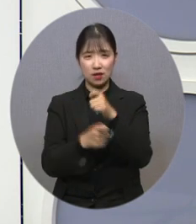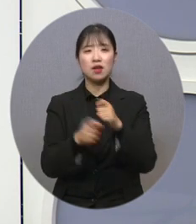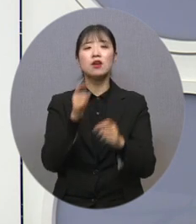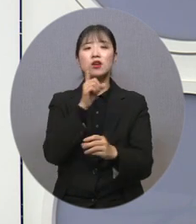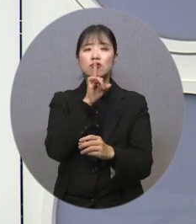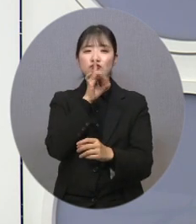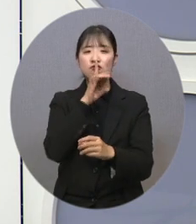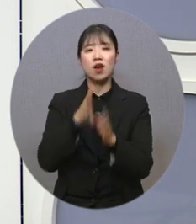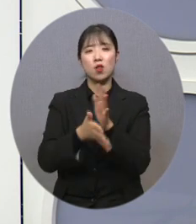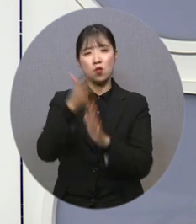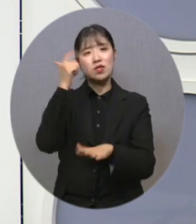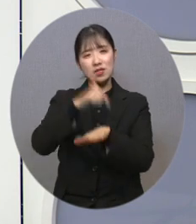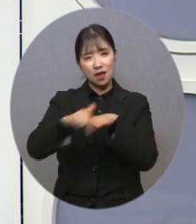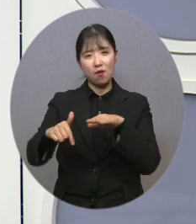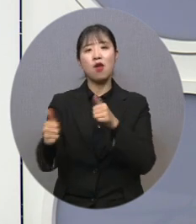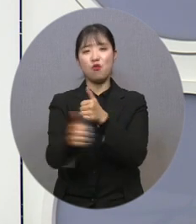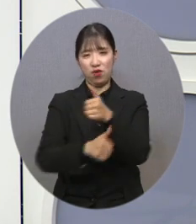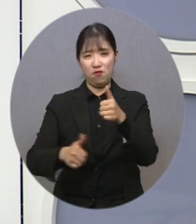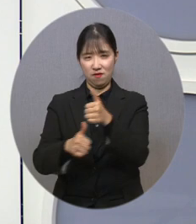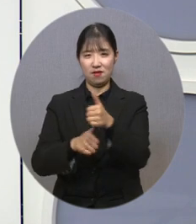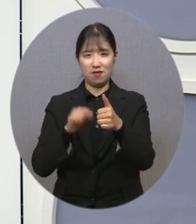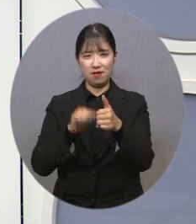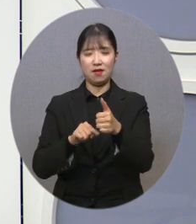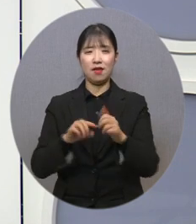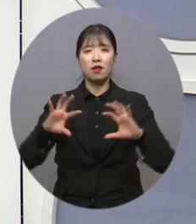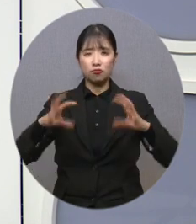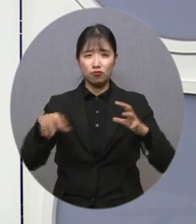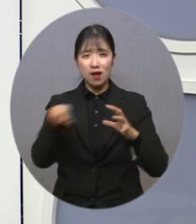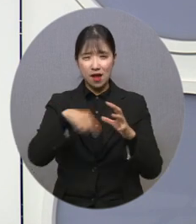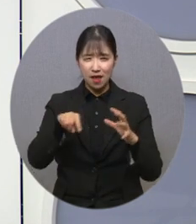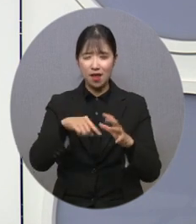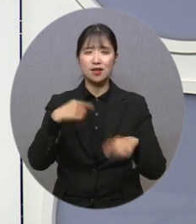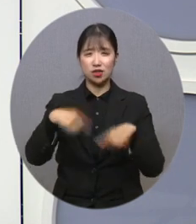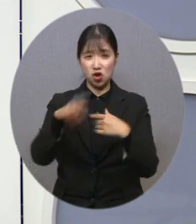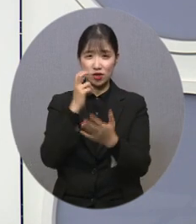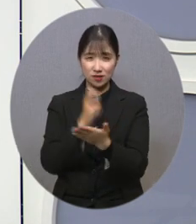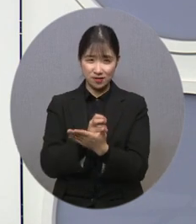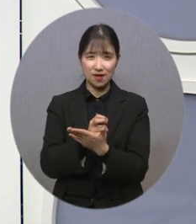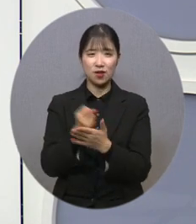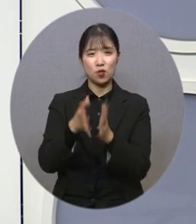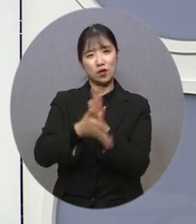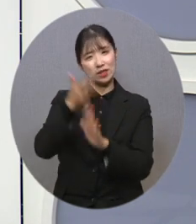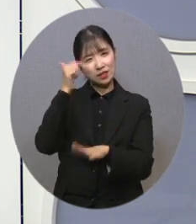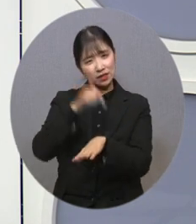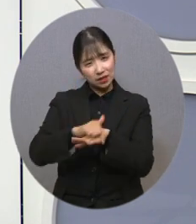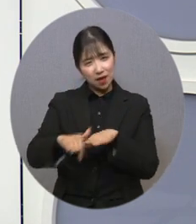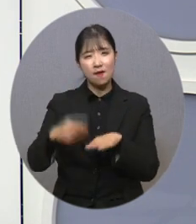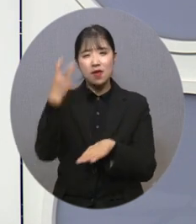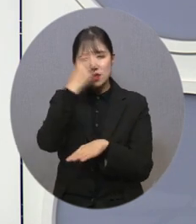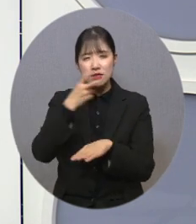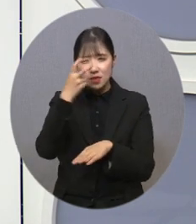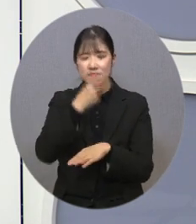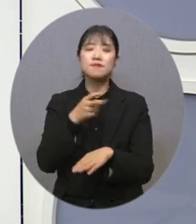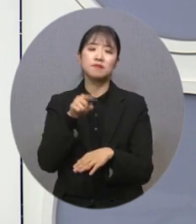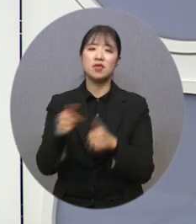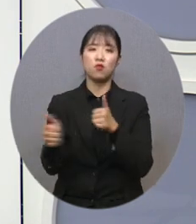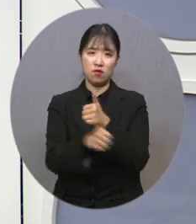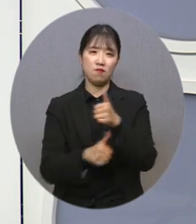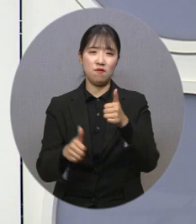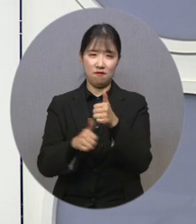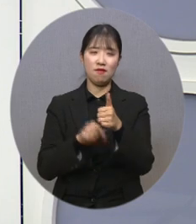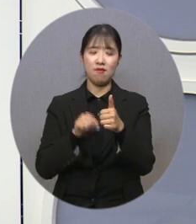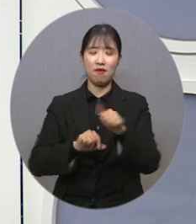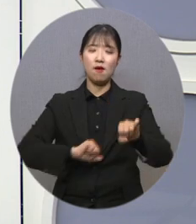중앙도시계획위원이라고 있습니다. 네. 우리나라의 국가적으로 하는 큰 국가정책이나 도시계획을 이제 심의하는 위원회인데 그